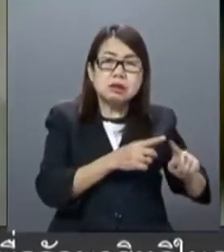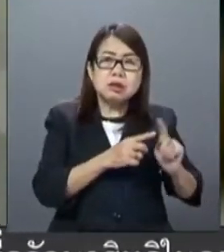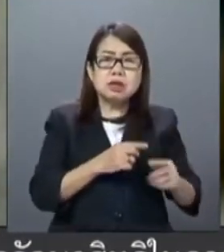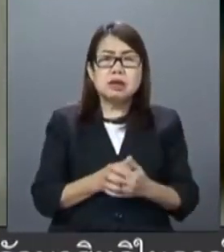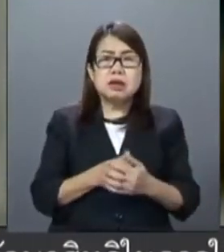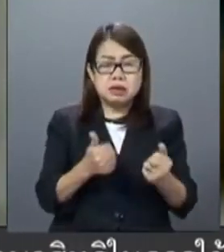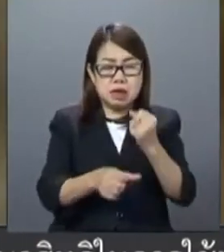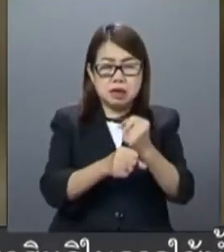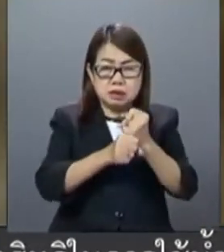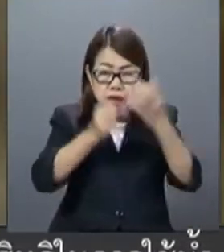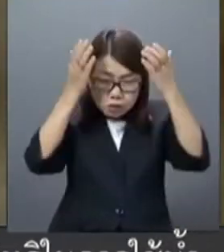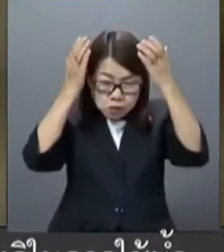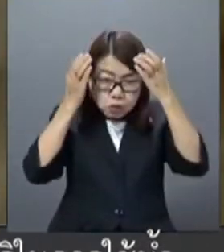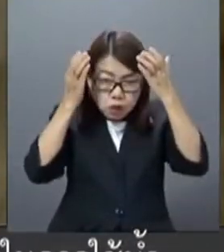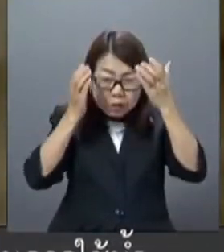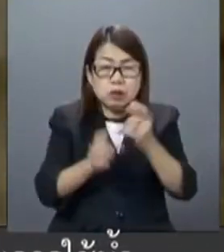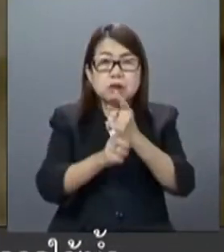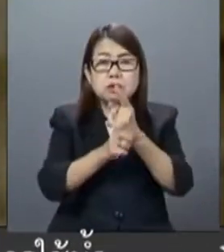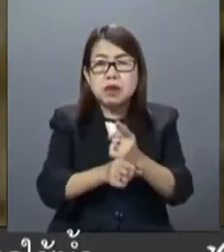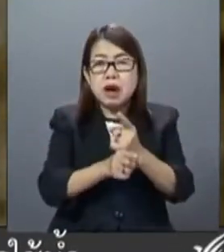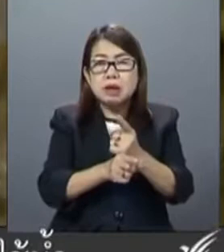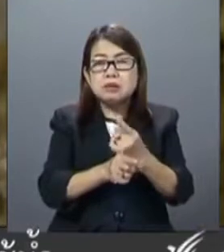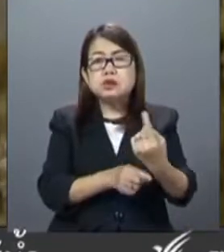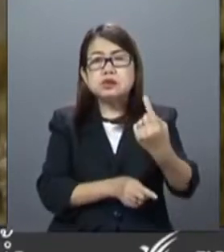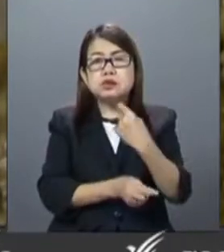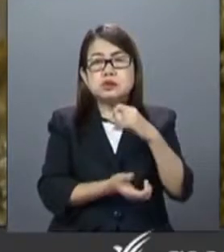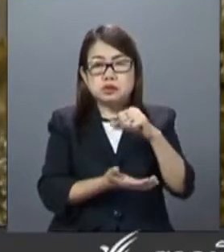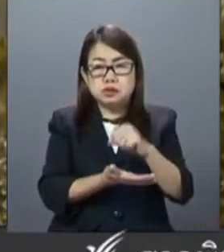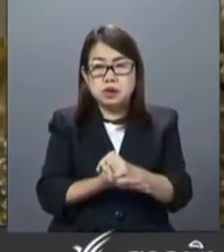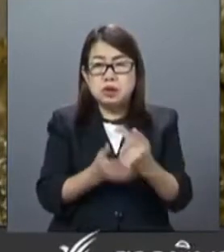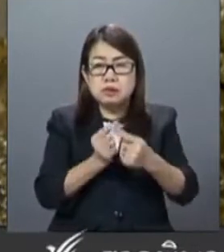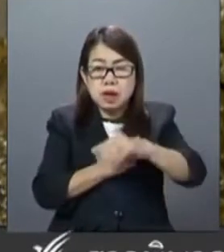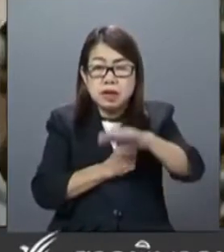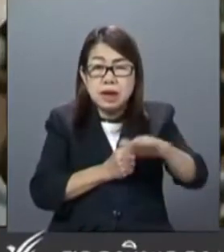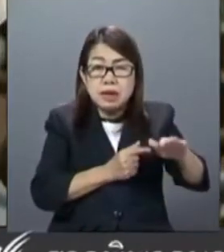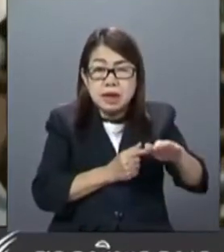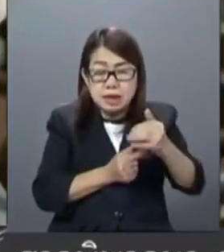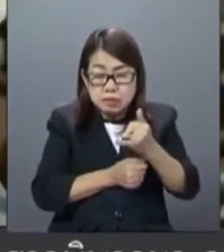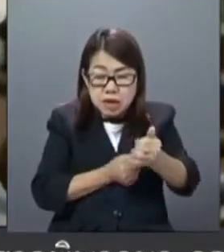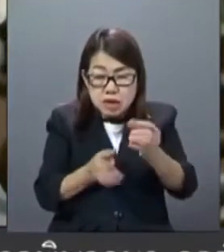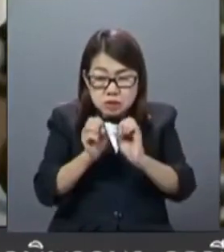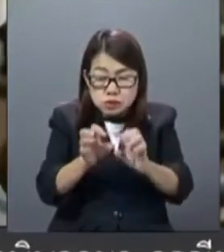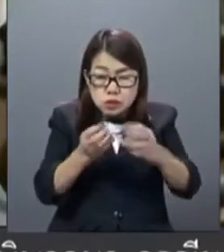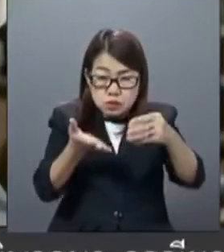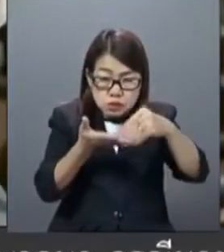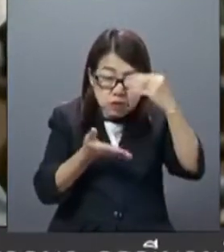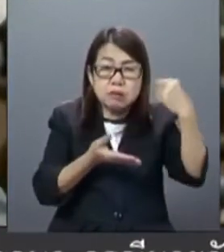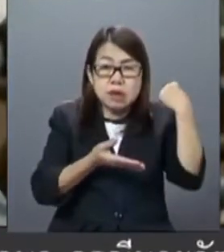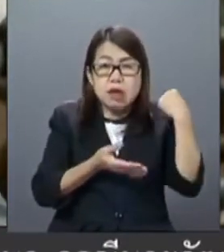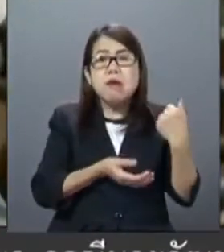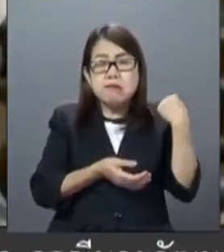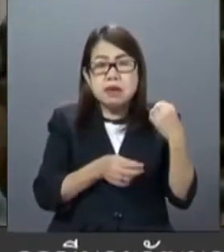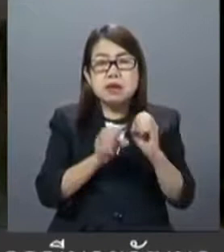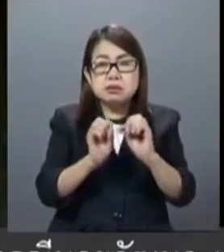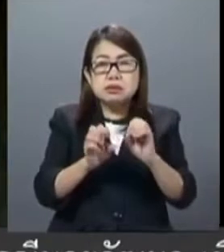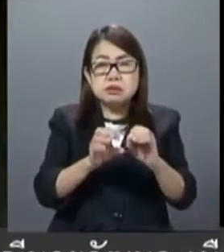รควรทำตาม ตามโดเกทเคาสั่งแตทำวาเด็ก ๆ เคยไปเรยนกแกแก็ซ้อนเด็กเลยมทขชวนนะเคไป